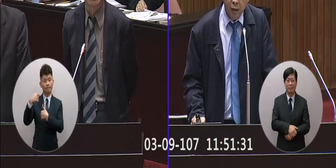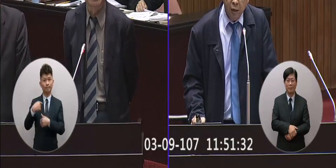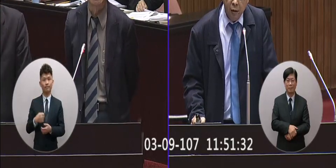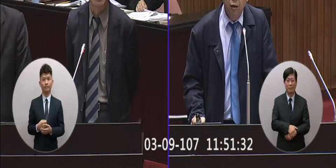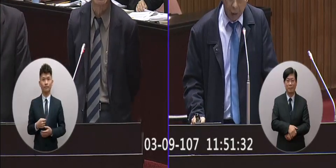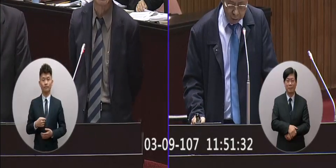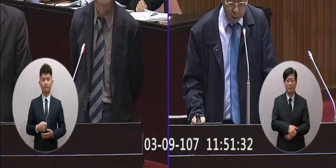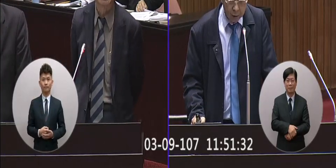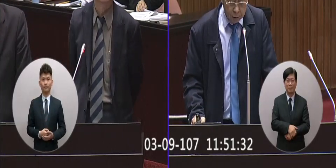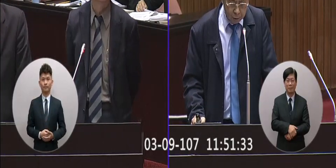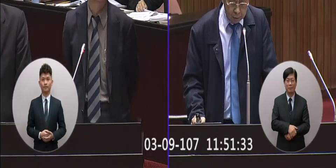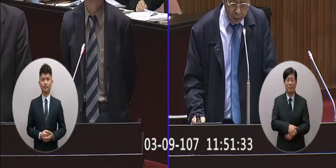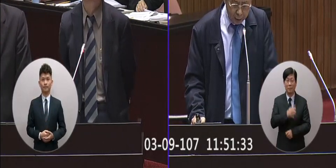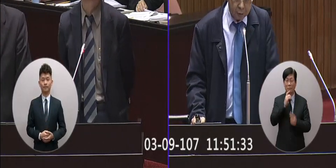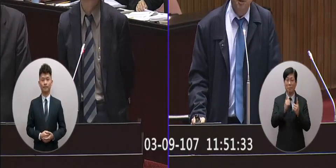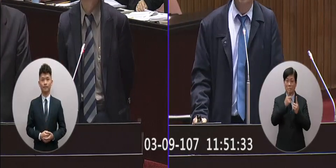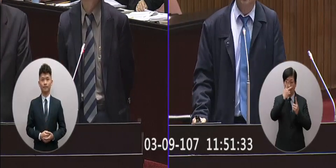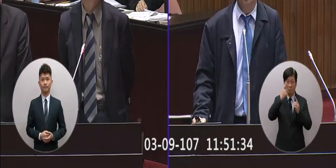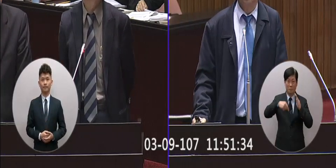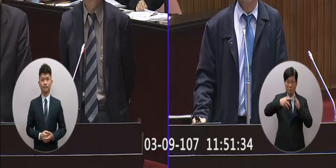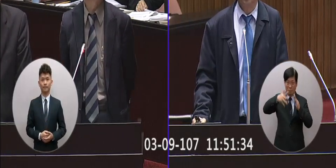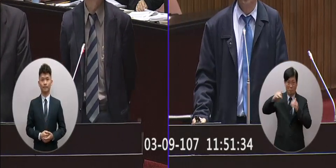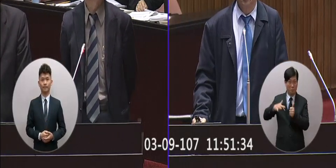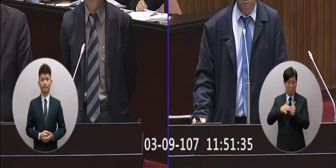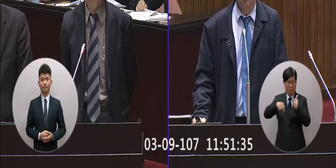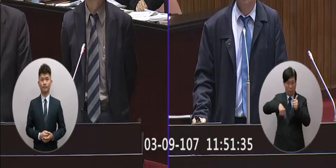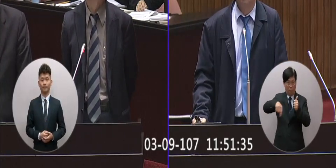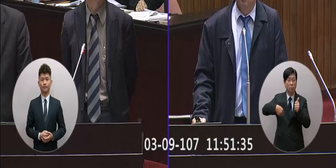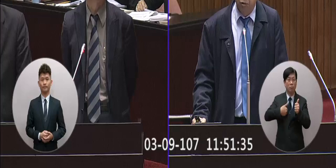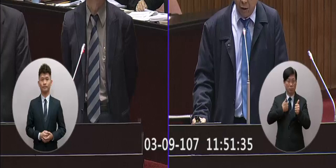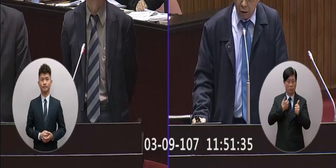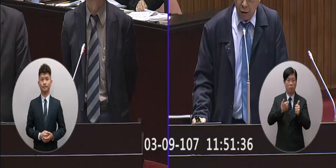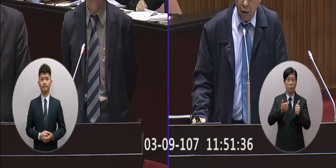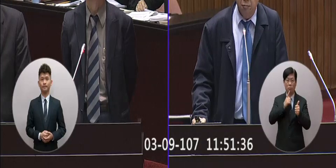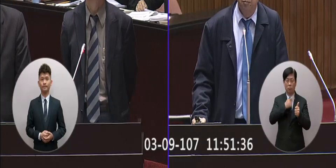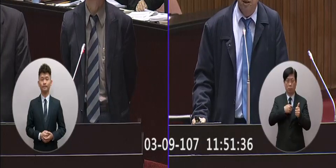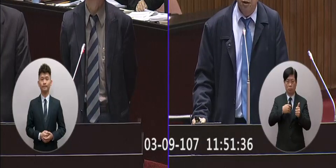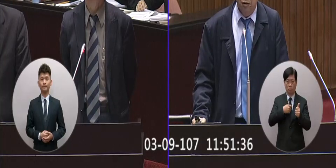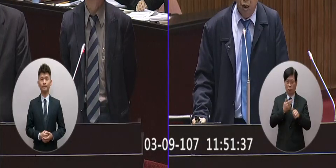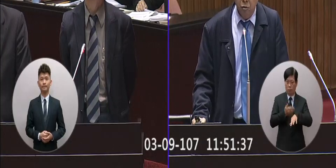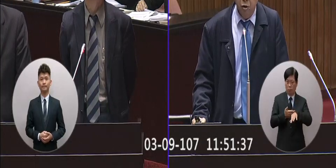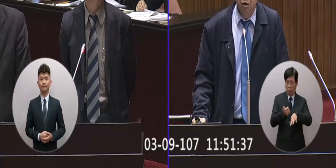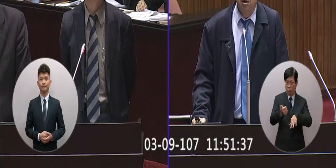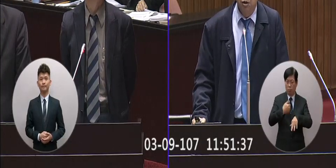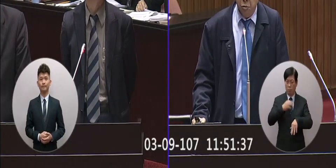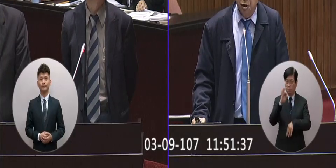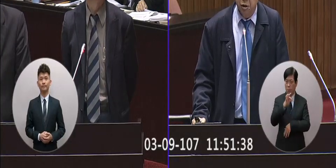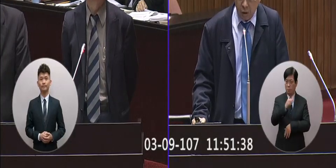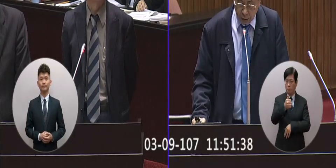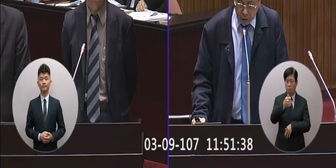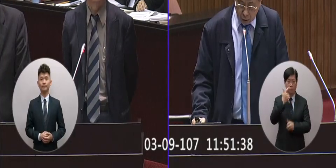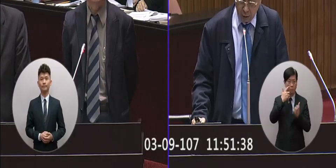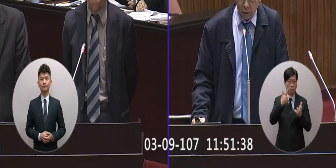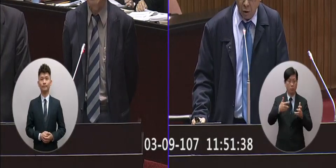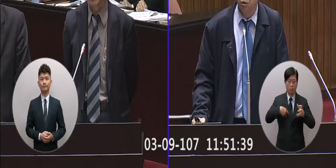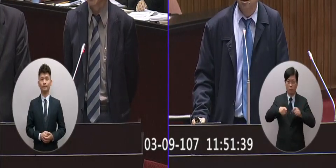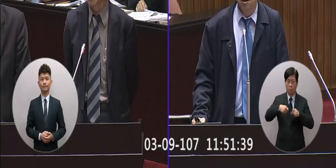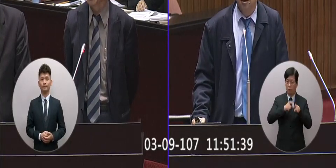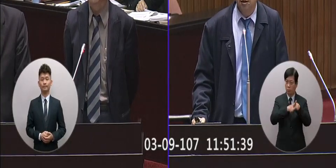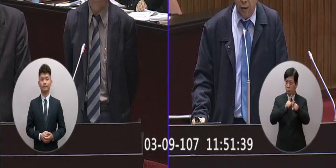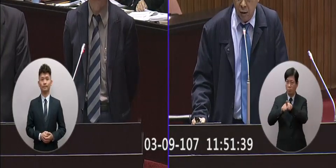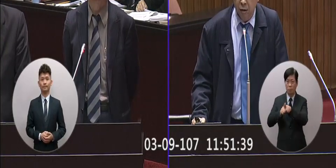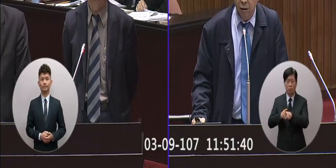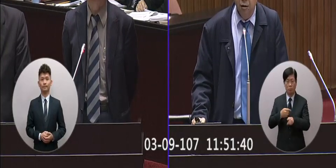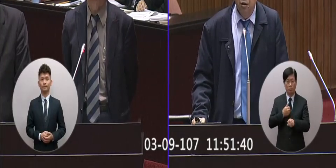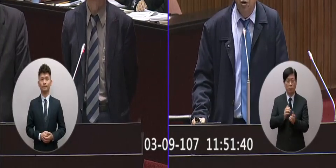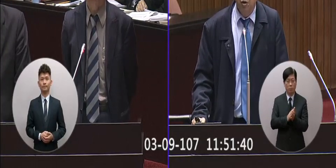说，说领导的行政团队真正真有执行力，嘛真有效率，重视政策的执行吼，我